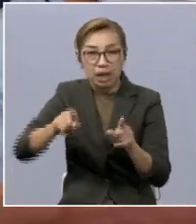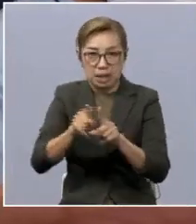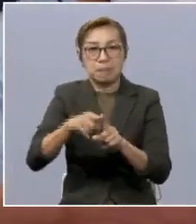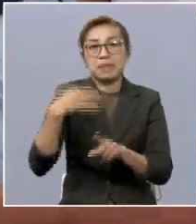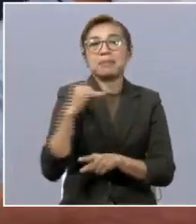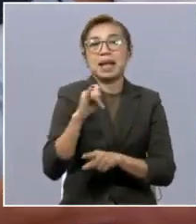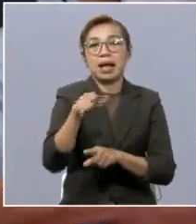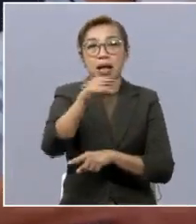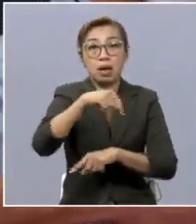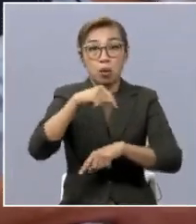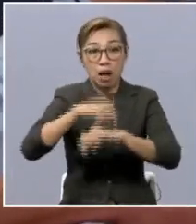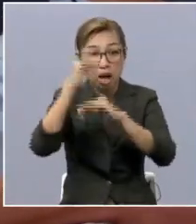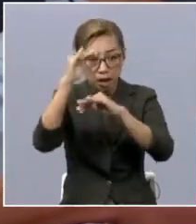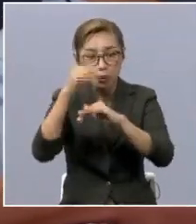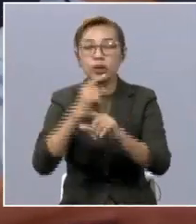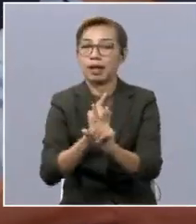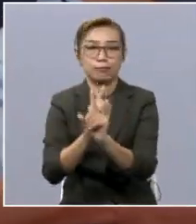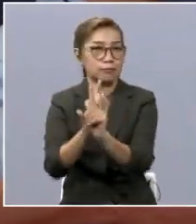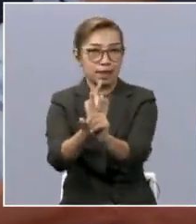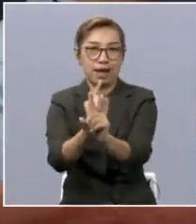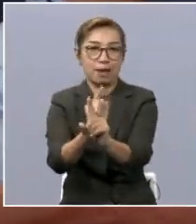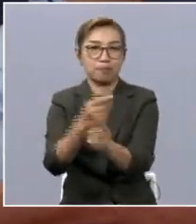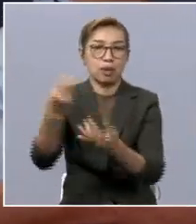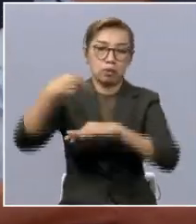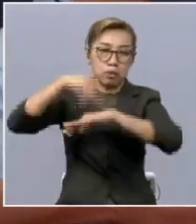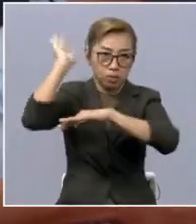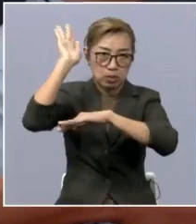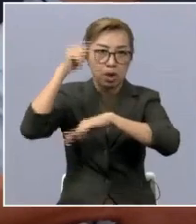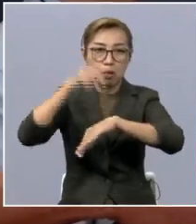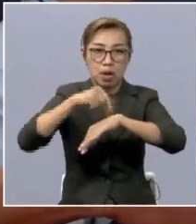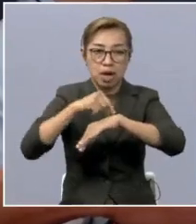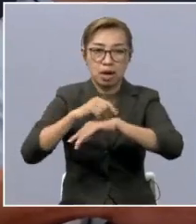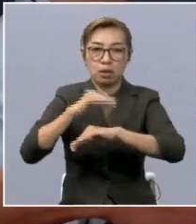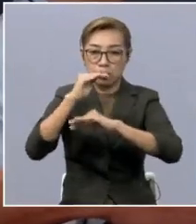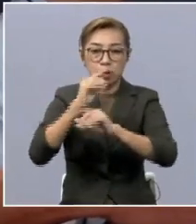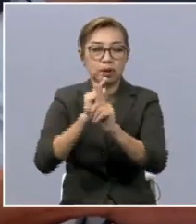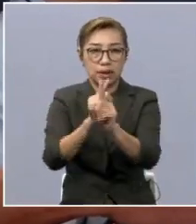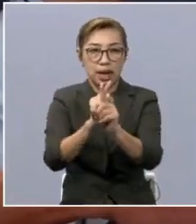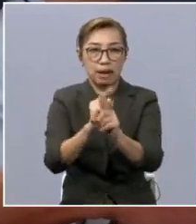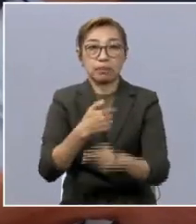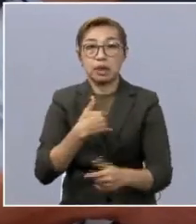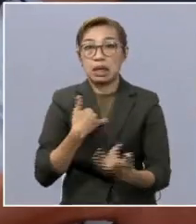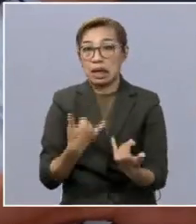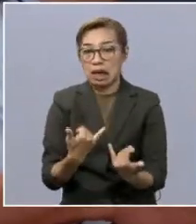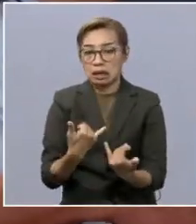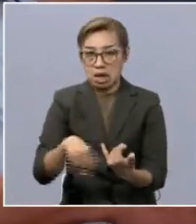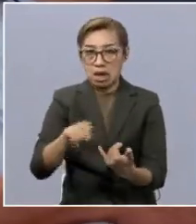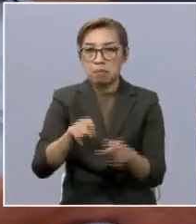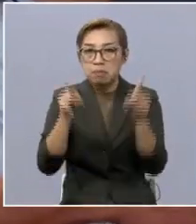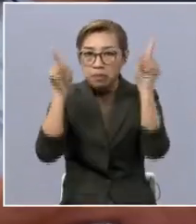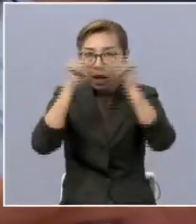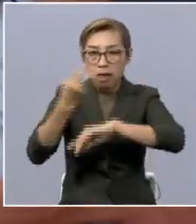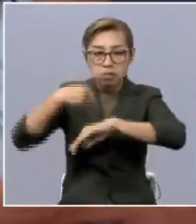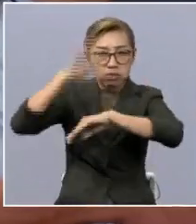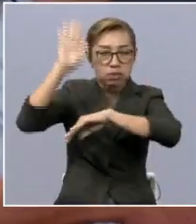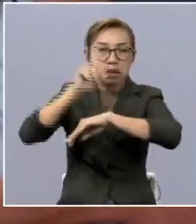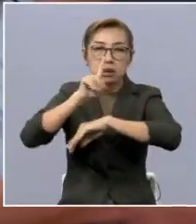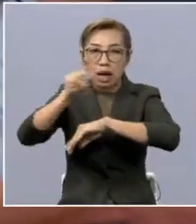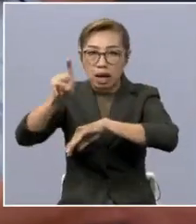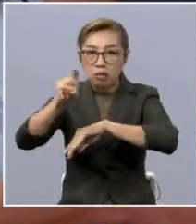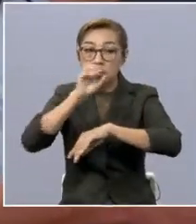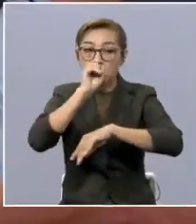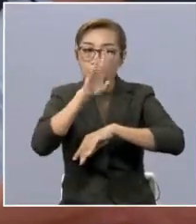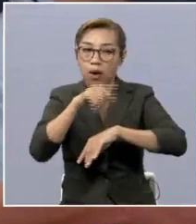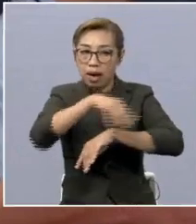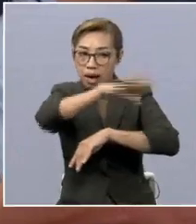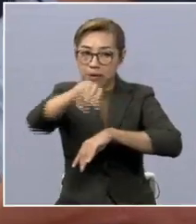าที่กำหนดนะครับทั้งนี้พรรคเพื่อไทยหวังว่าการอภิปรายครั้งนี้จะพิสูจน์ให้เห็นว่ารัฐบาลทำอะไรไม่ดีบ้างปกป้องคนทำผิดอย่าง